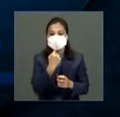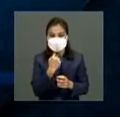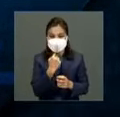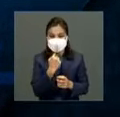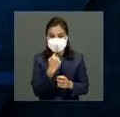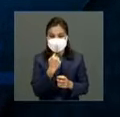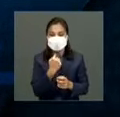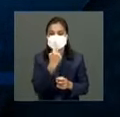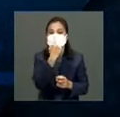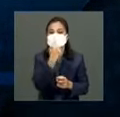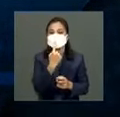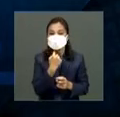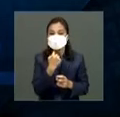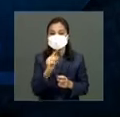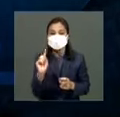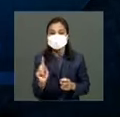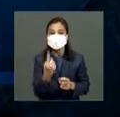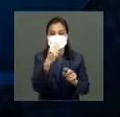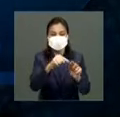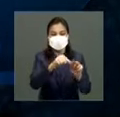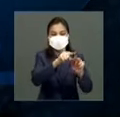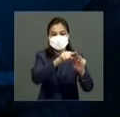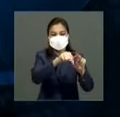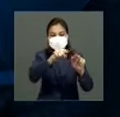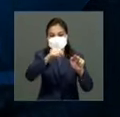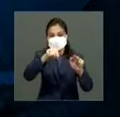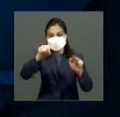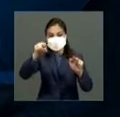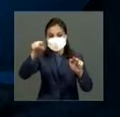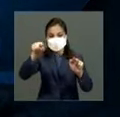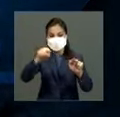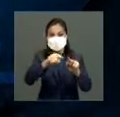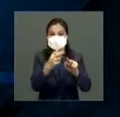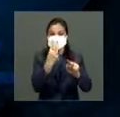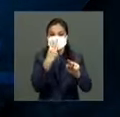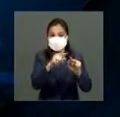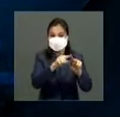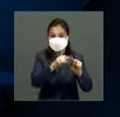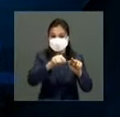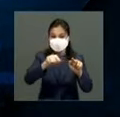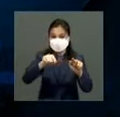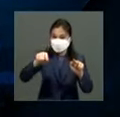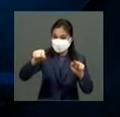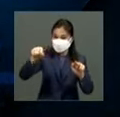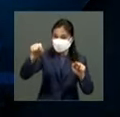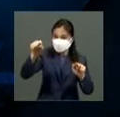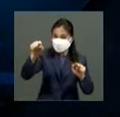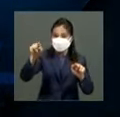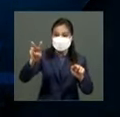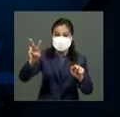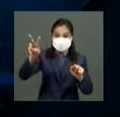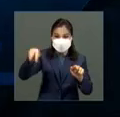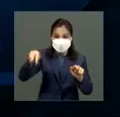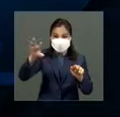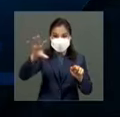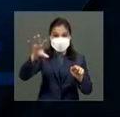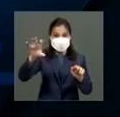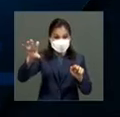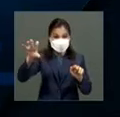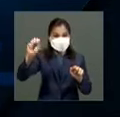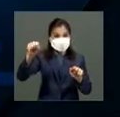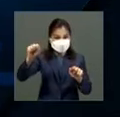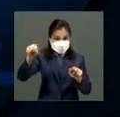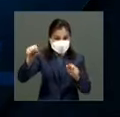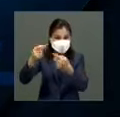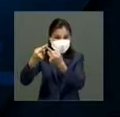ผู้ป่วยจำนวนรายใหม่เนี่ยนะครับถึงแม้ยอดชันข้างบนเนี่ยที่สูงสุดจะอยู่ที่ 2,500 นะครับ